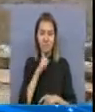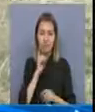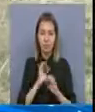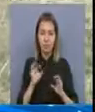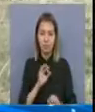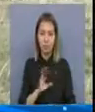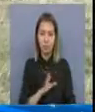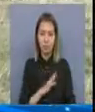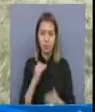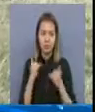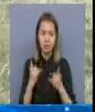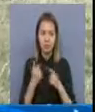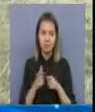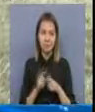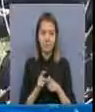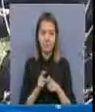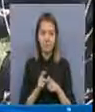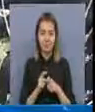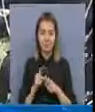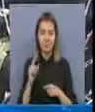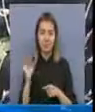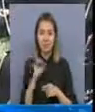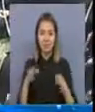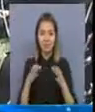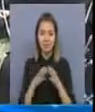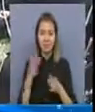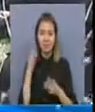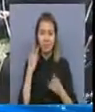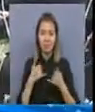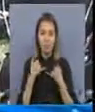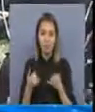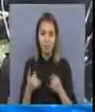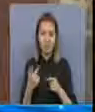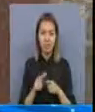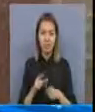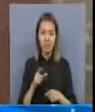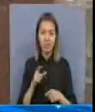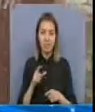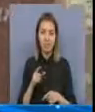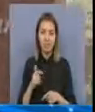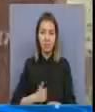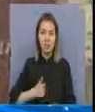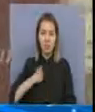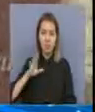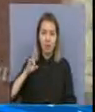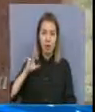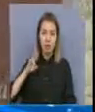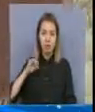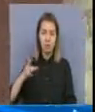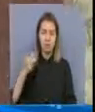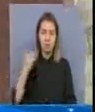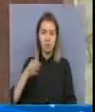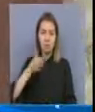аманат етті. Бүгінгі тәуелсіз елдің ұрпағы бабалар ерлігін қашанда құрмет тұтады. Жауар руынан шыққан атақты Пұсырман батырдың ұрпақтары